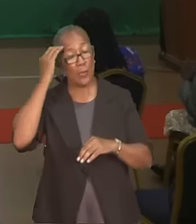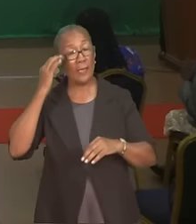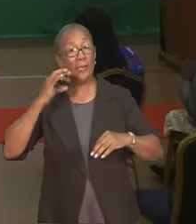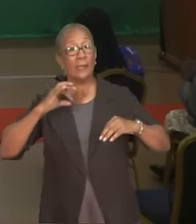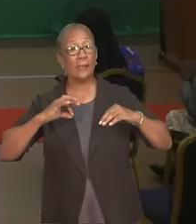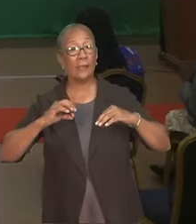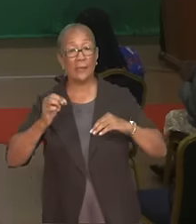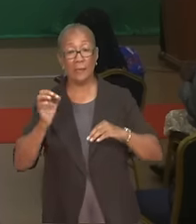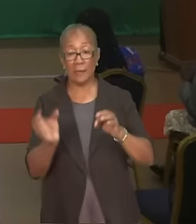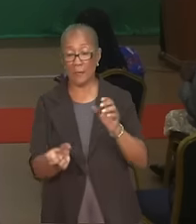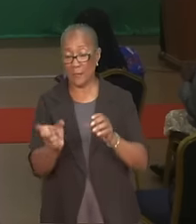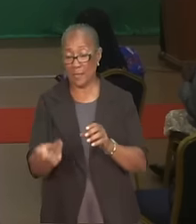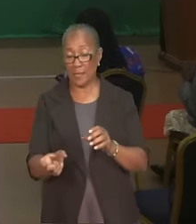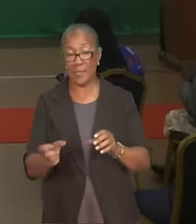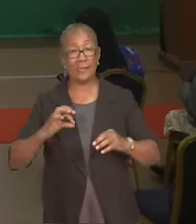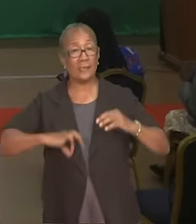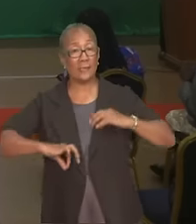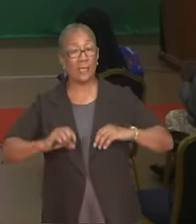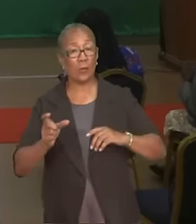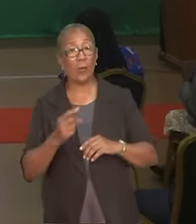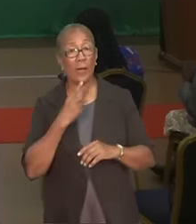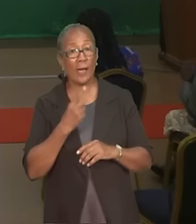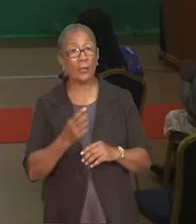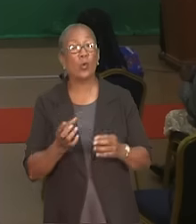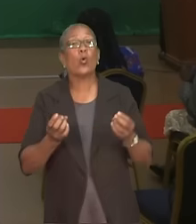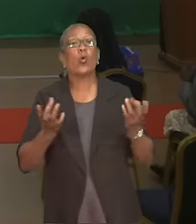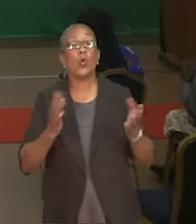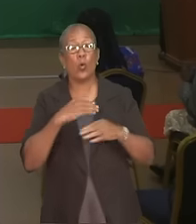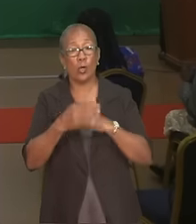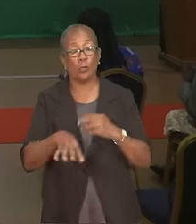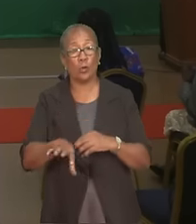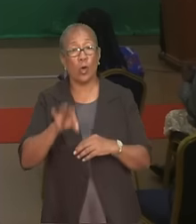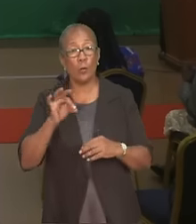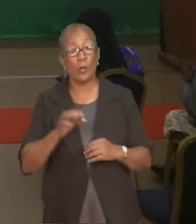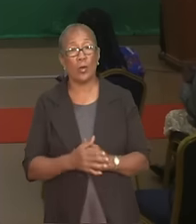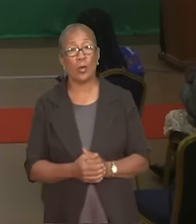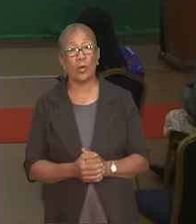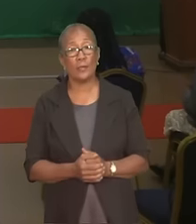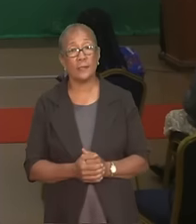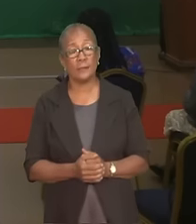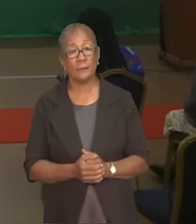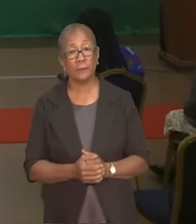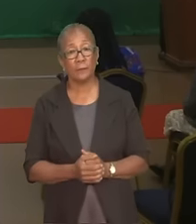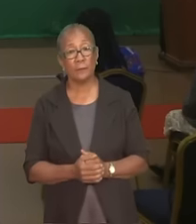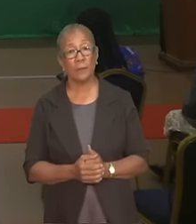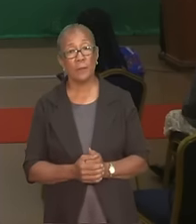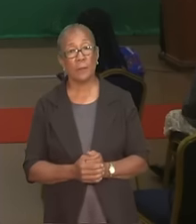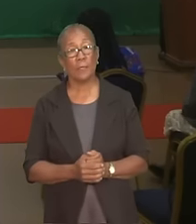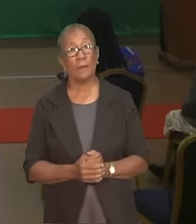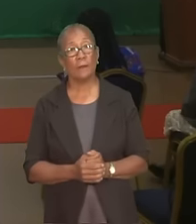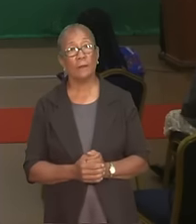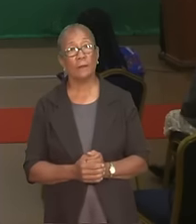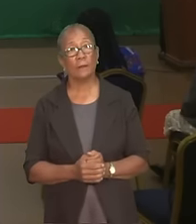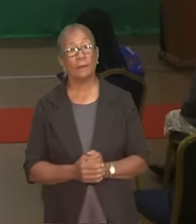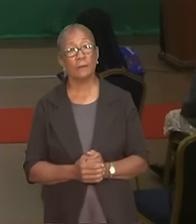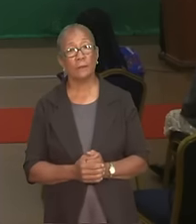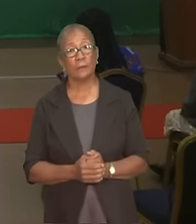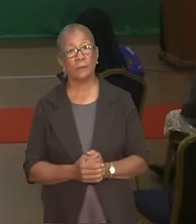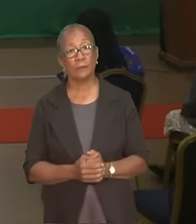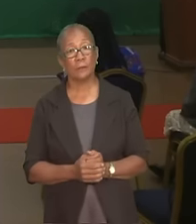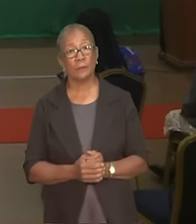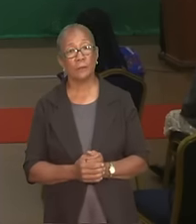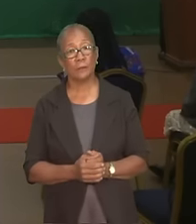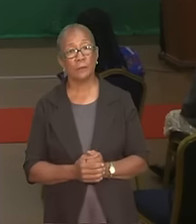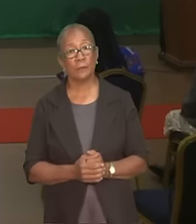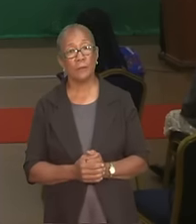wanneer zal dit worden opgelost? Daarnaast is de prijs voor de toeristenvouchers verhoogd. Brieven van de sector over de verhoging